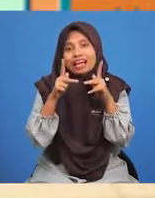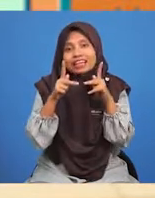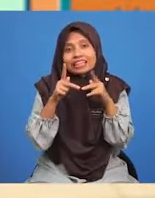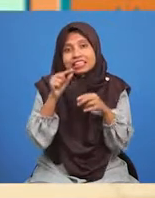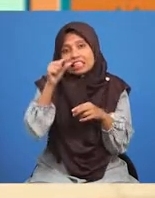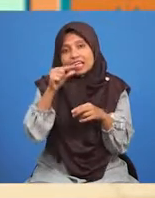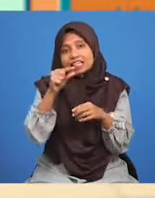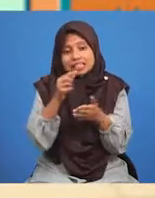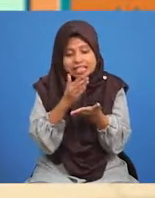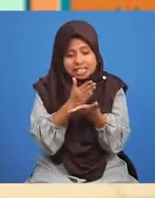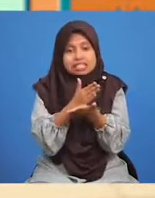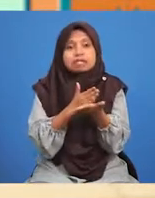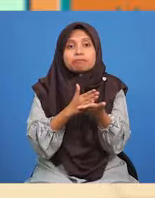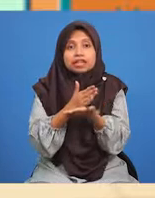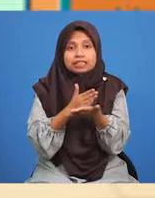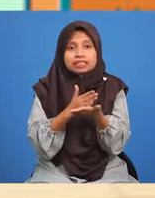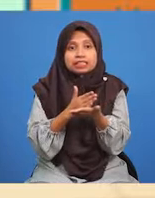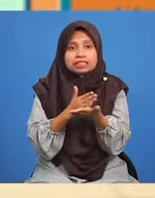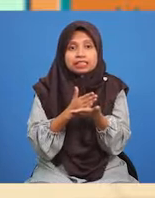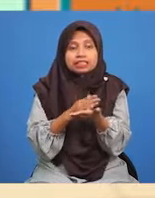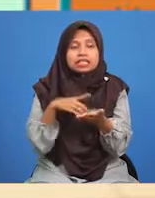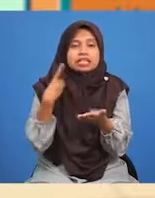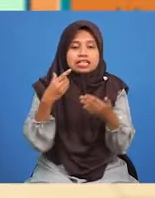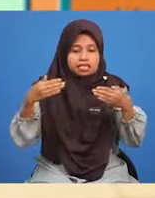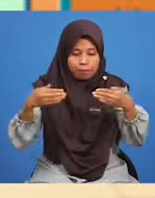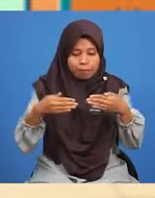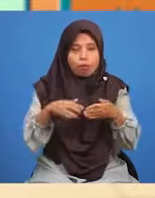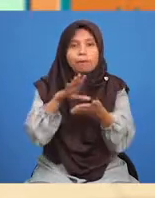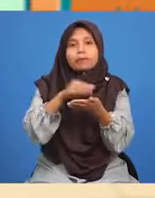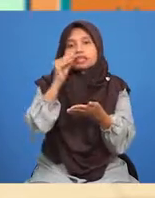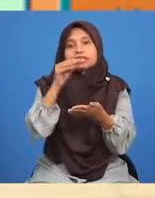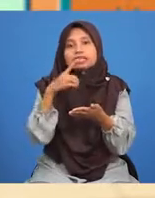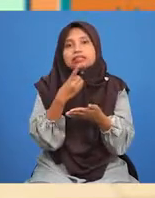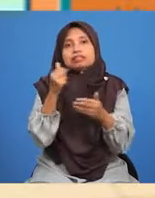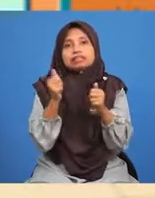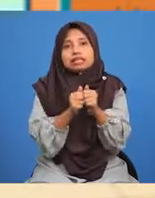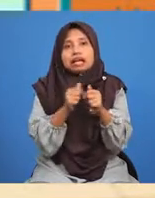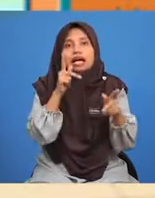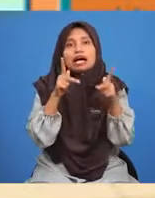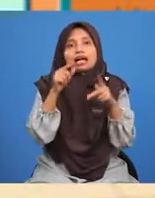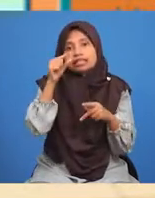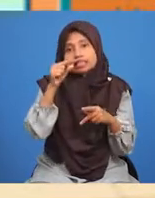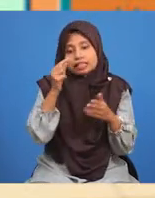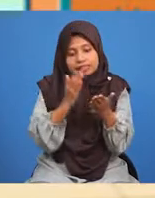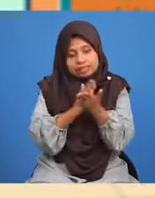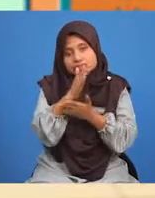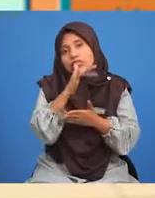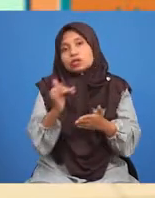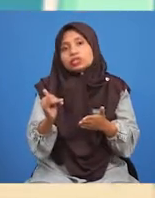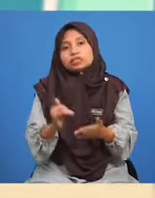separa. Kita lanjutkan pelajaran kita dengan kata ganda yang seterusnya